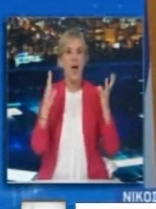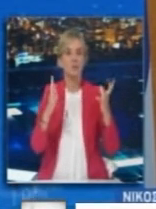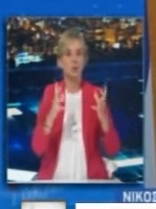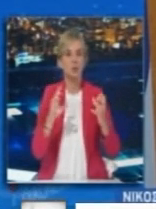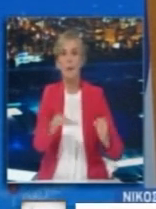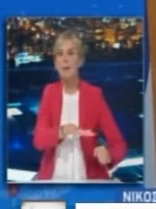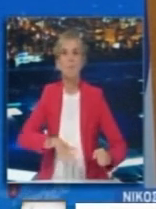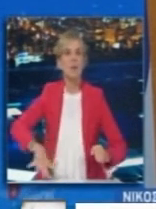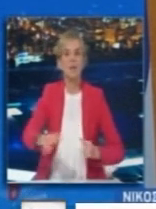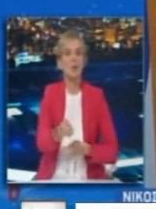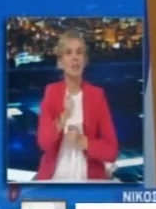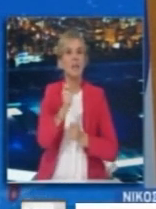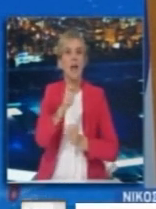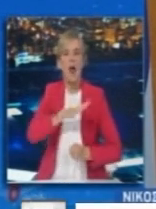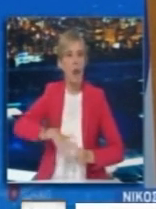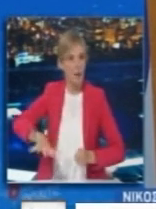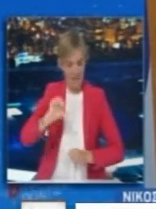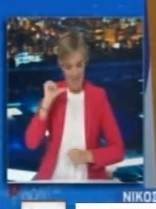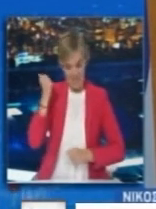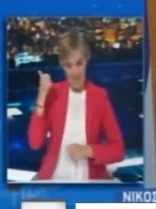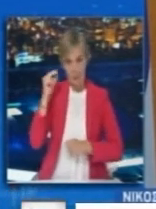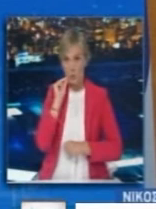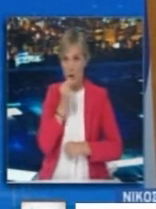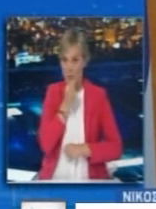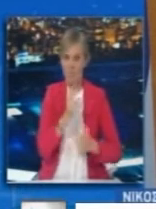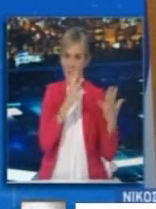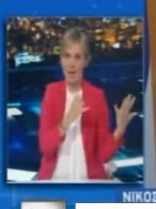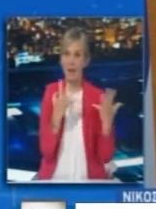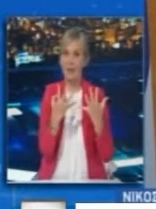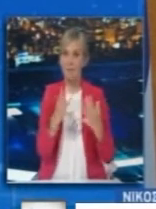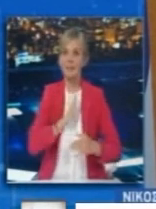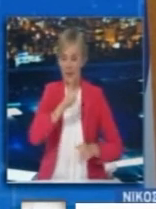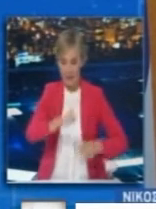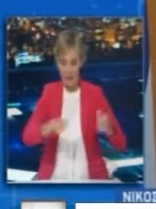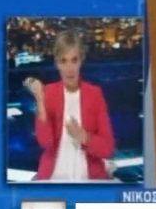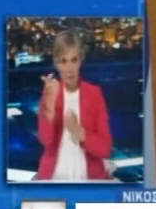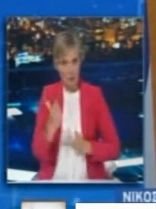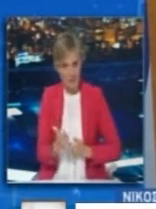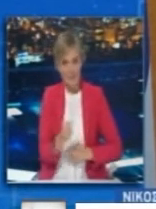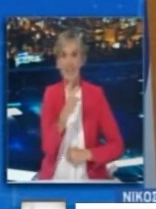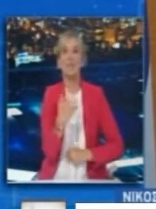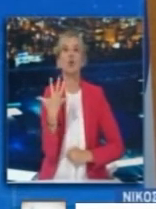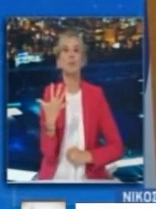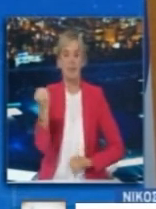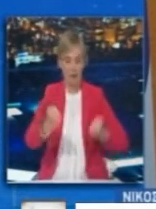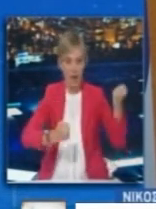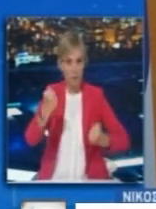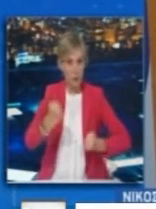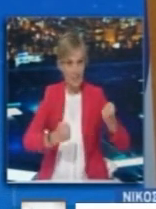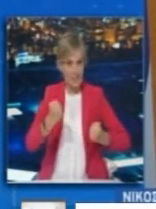εχθές το απόγευμα επιχειρούν 95 πυροσβέστες με 3 ομάδες πεζοπόρων, 25 οχήματα και μέχρι το τελευταίο